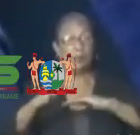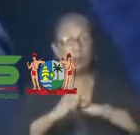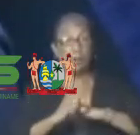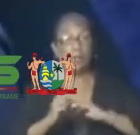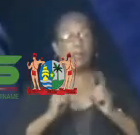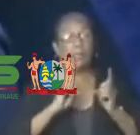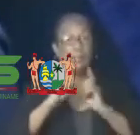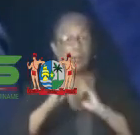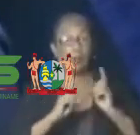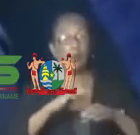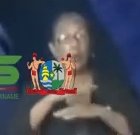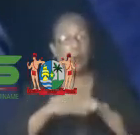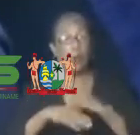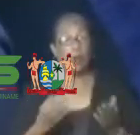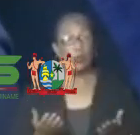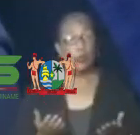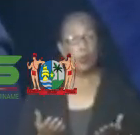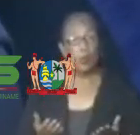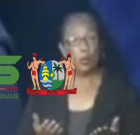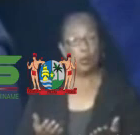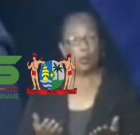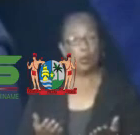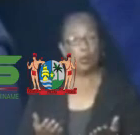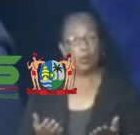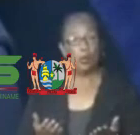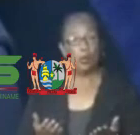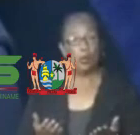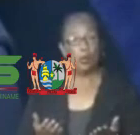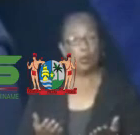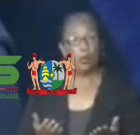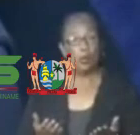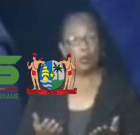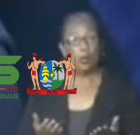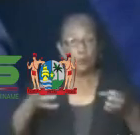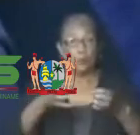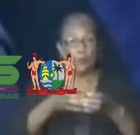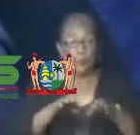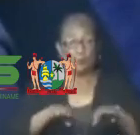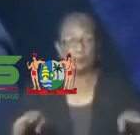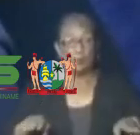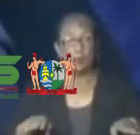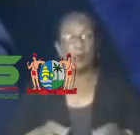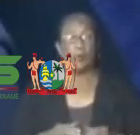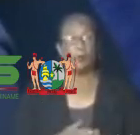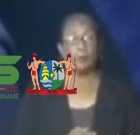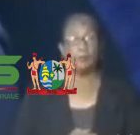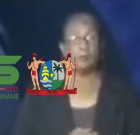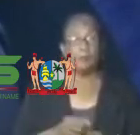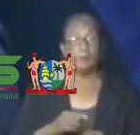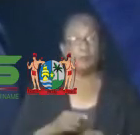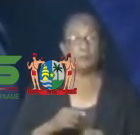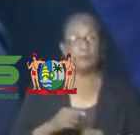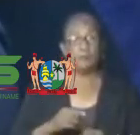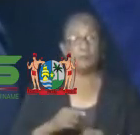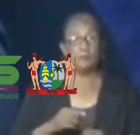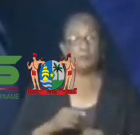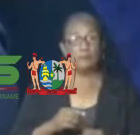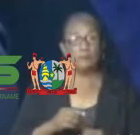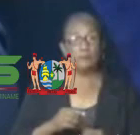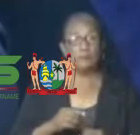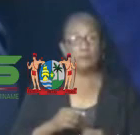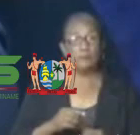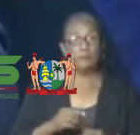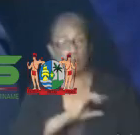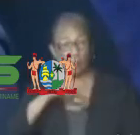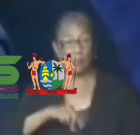we in feite continueren op basis van het platform van Strategic Dialogue and Cooperation. En dat zal ook